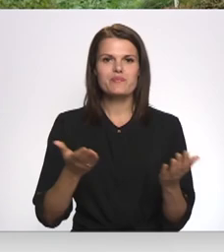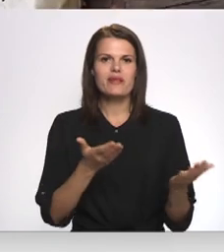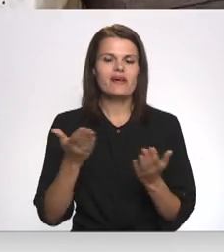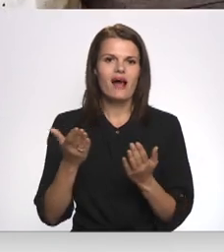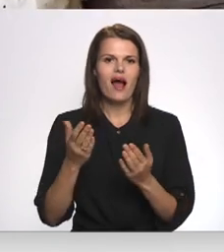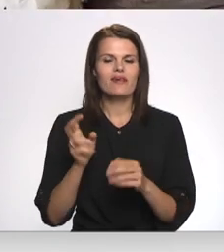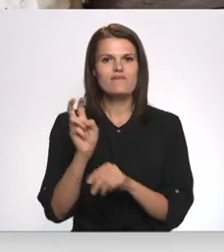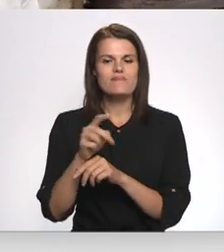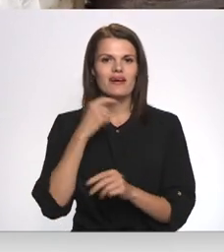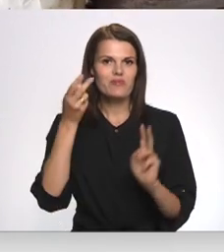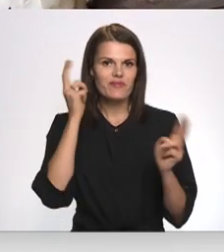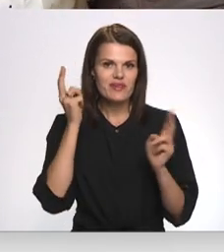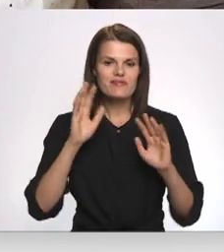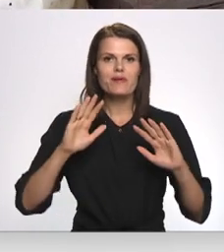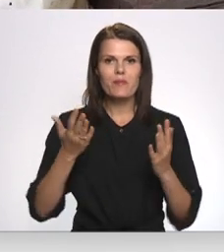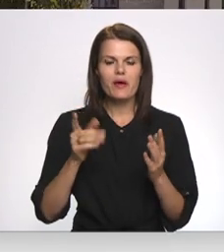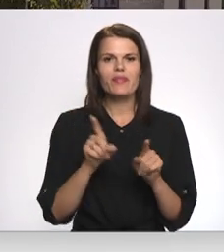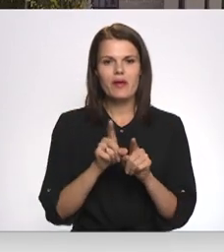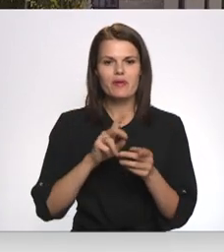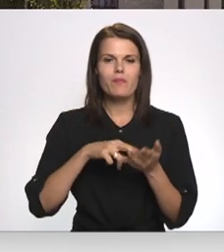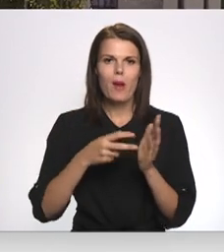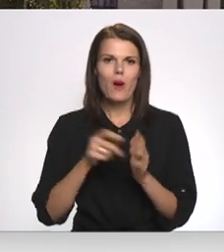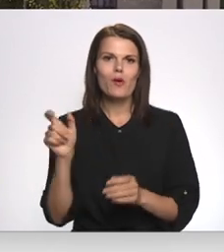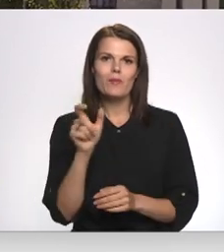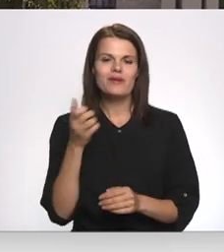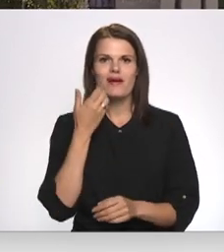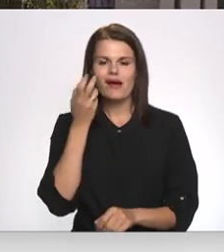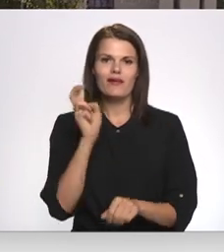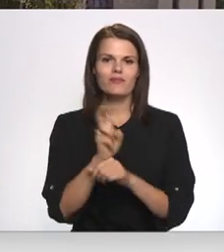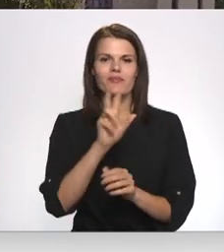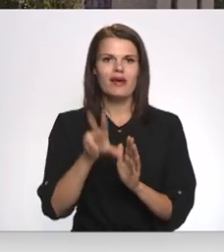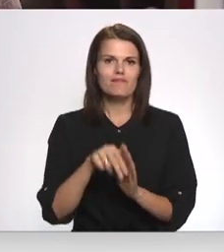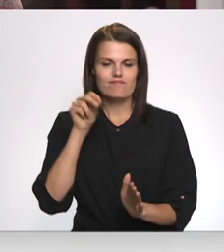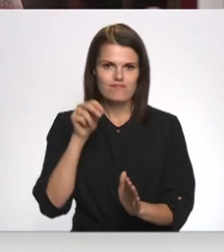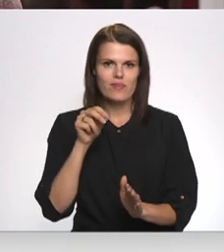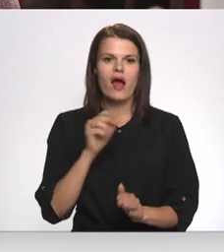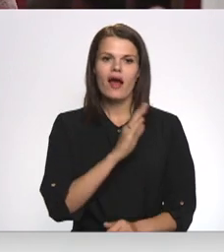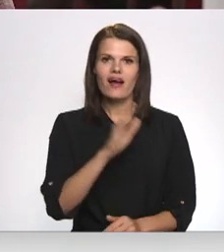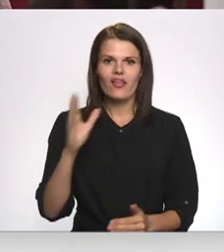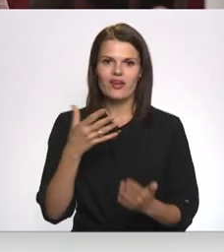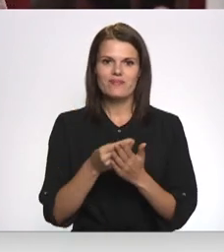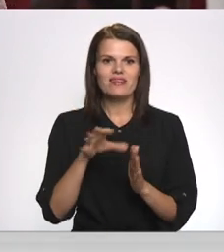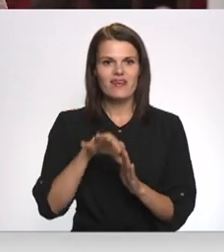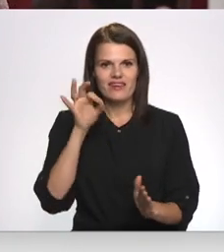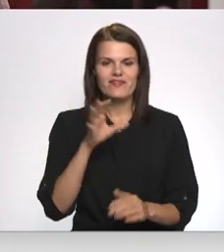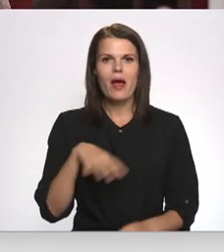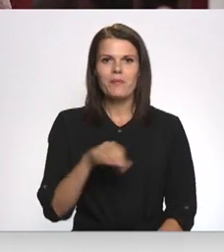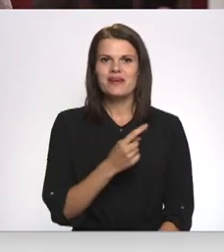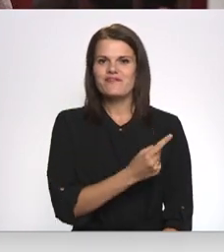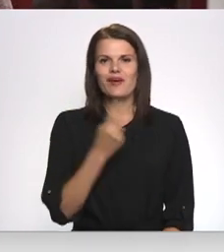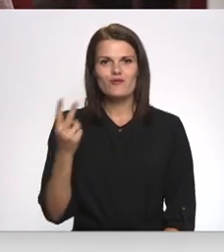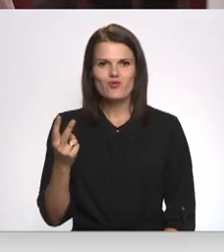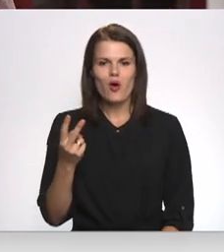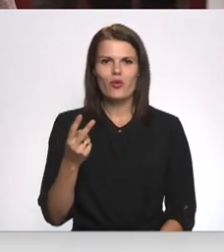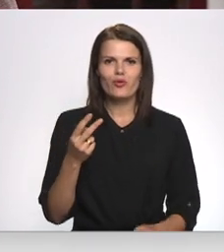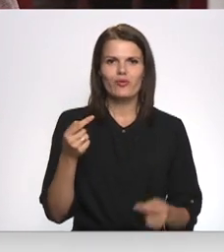izpildīt pilsoņa pienākumu, abiem ir kopīgs, lai gan izvēle katram sava. Mēs personīgi viens otru neaģitējam, mēs tikai